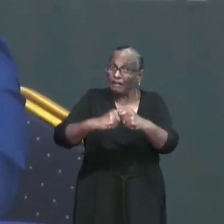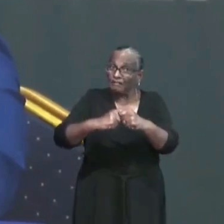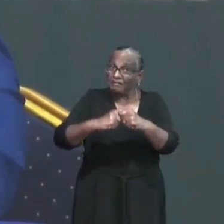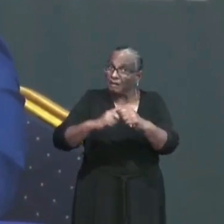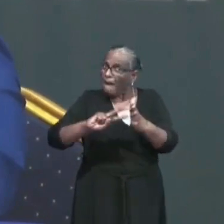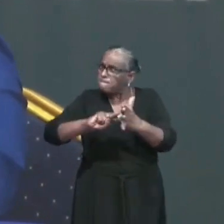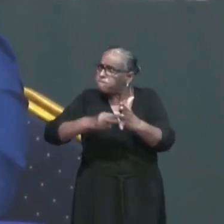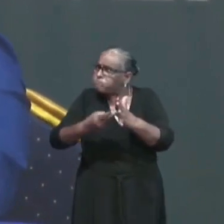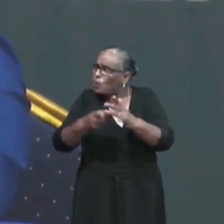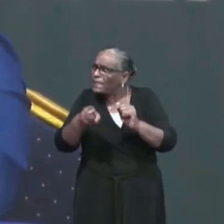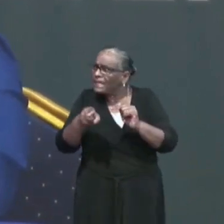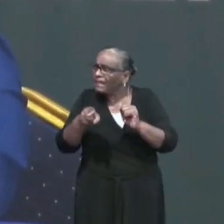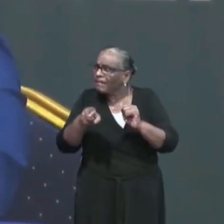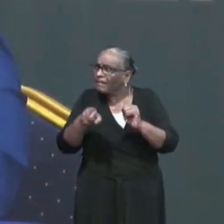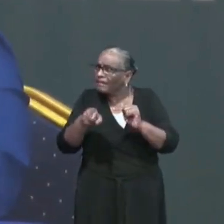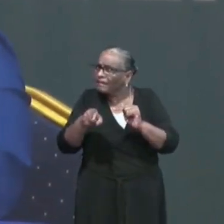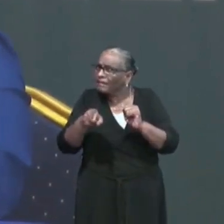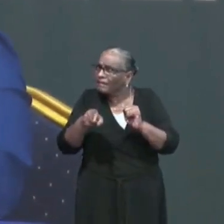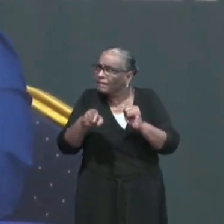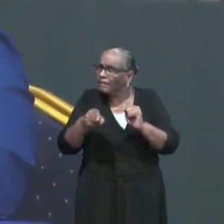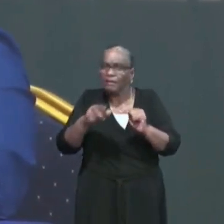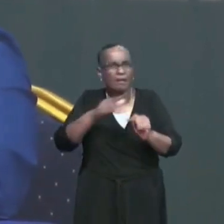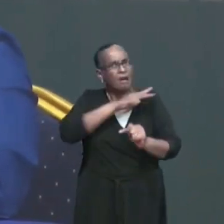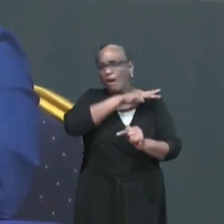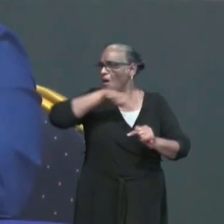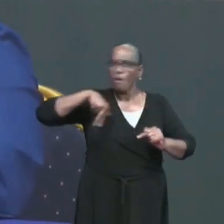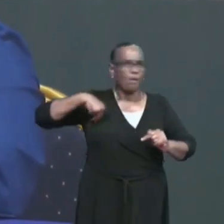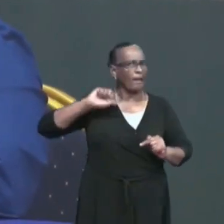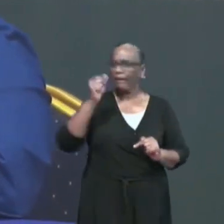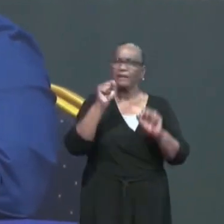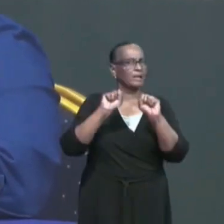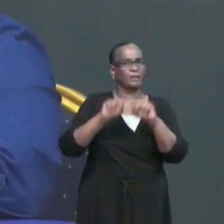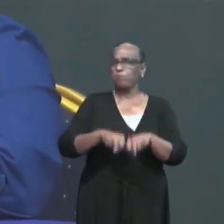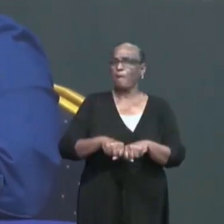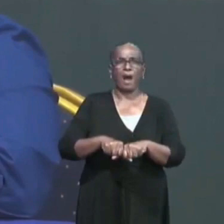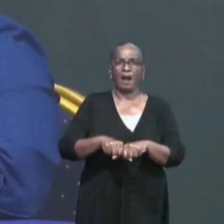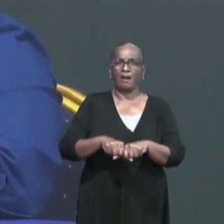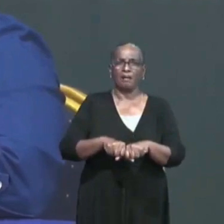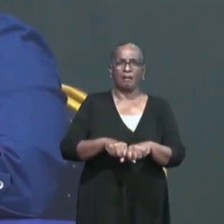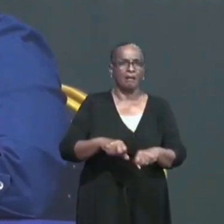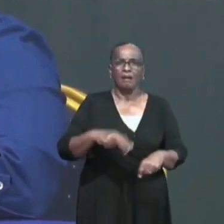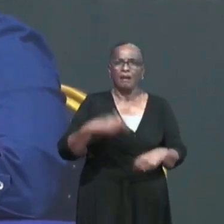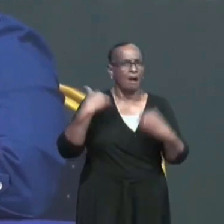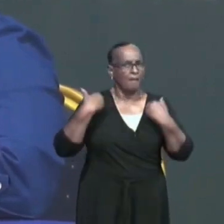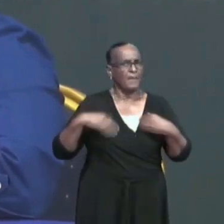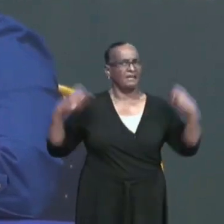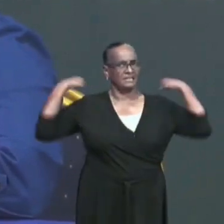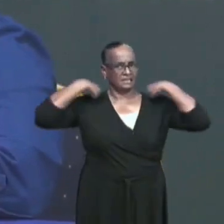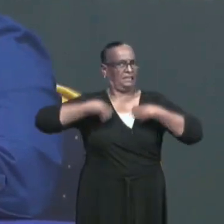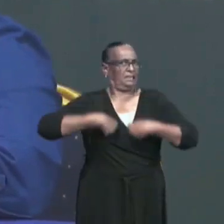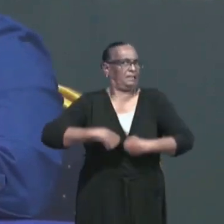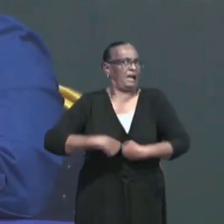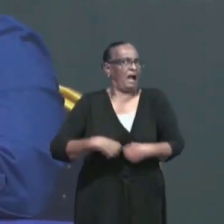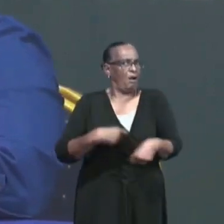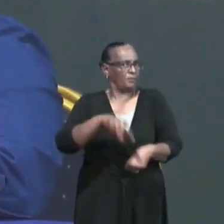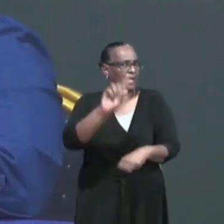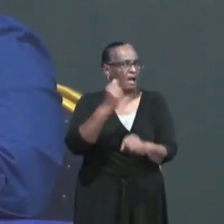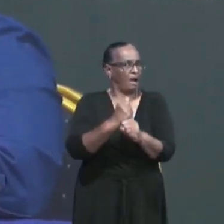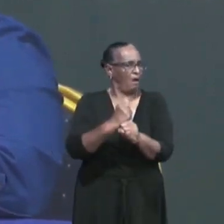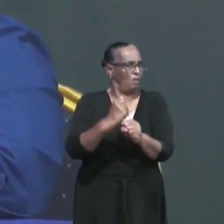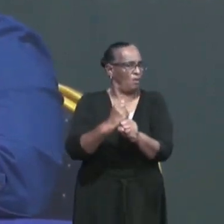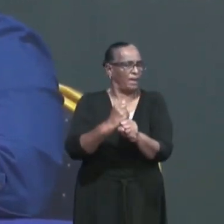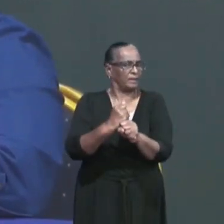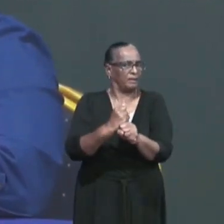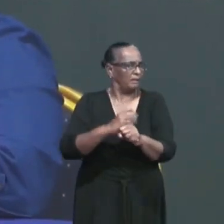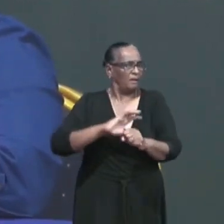politiek oliën wij kunnen niet bepalen wat mensen wel of niet dragen wanneer ze hun werk doen waarvoor we